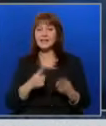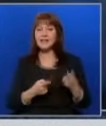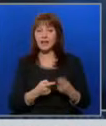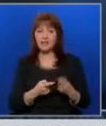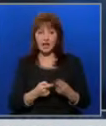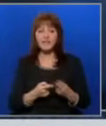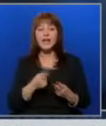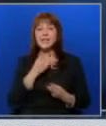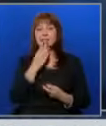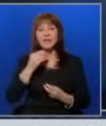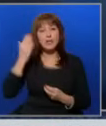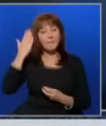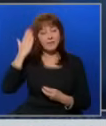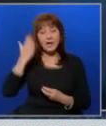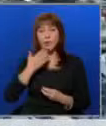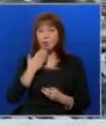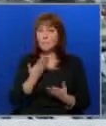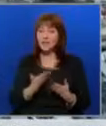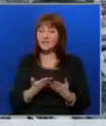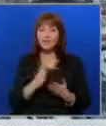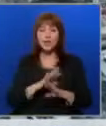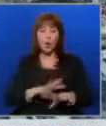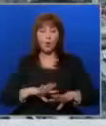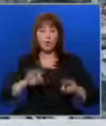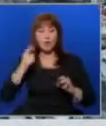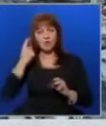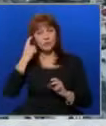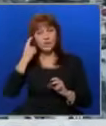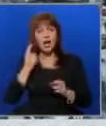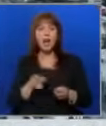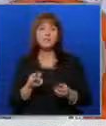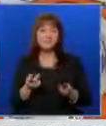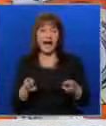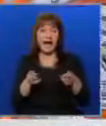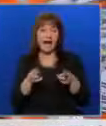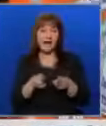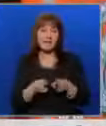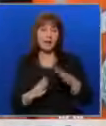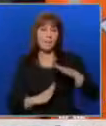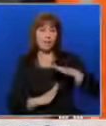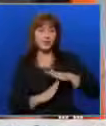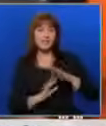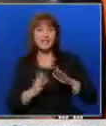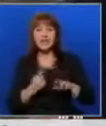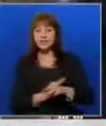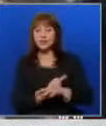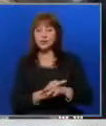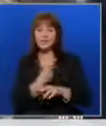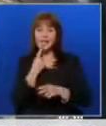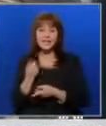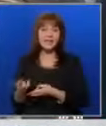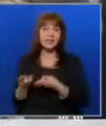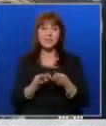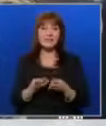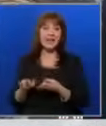премиер Бенямин Нетаняху обяви, че е готов да обмисли кратка хуманитарна пауза, дори само за няколко часа, за да бъде доставена